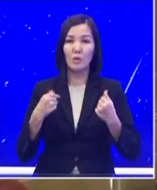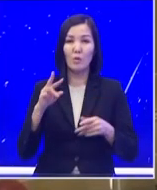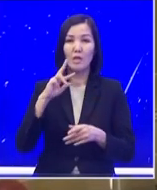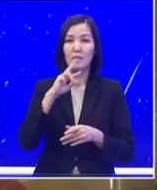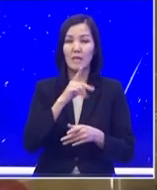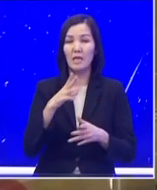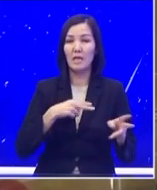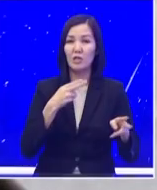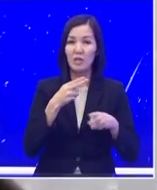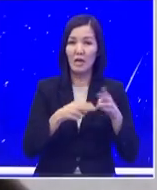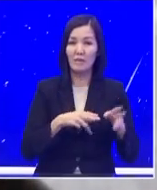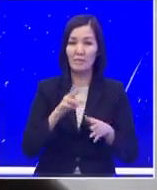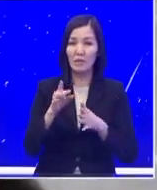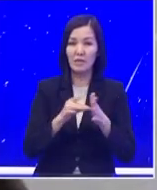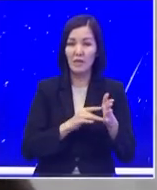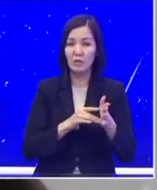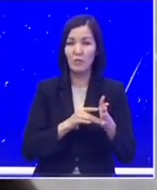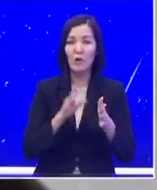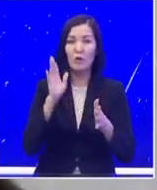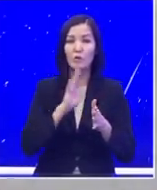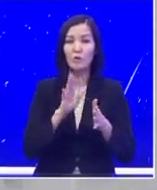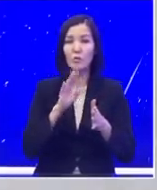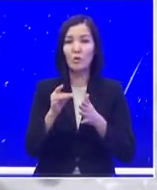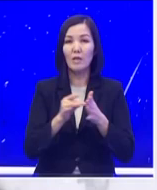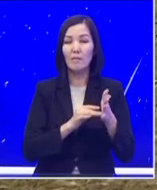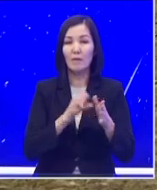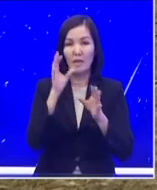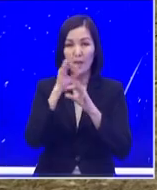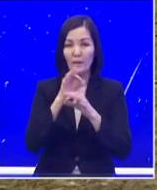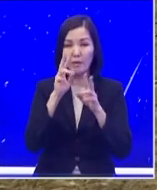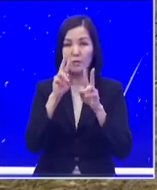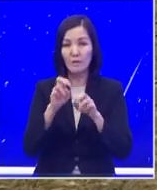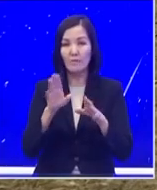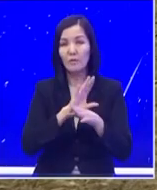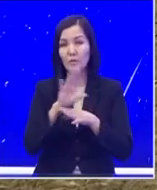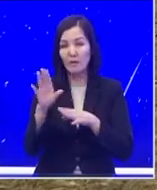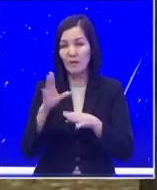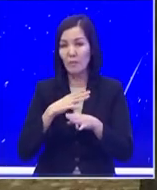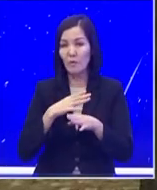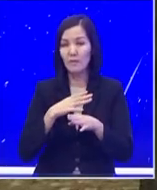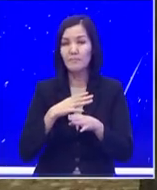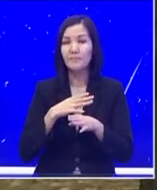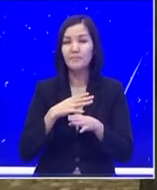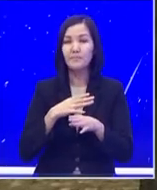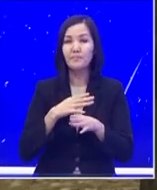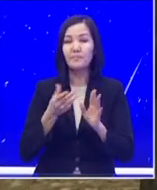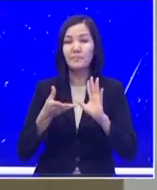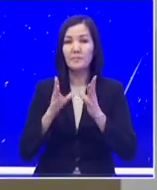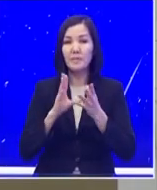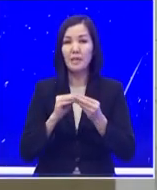деп тұрғындар шағымдана сала, аталған тіршілік нәрі бірден лабораториялық сараптамаға жіберілген болатын. Оның